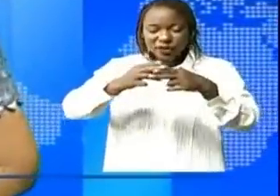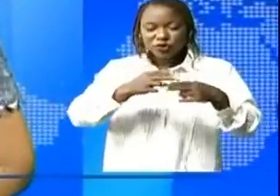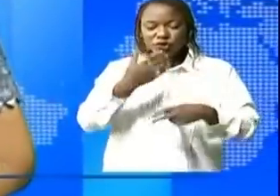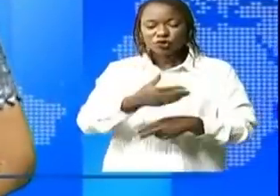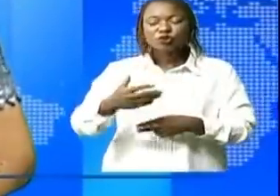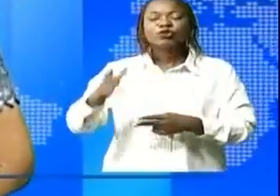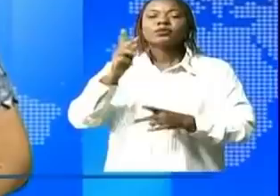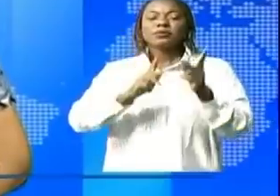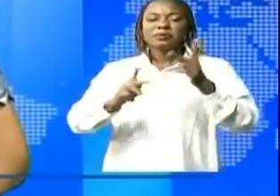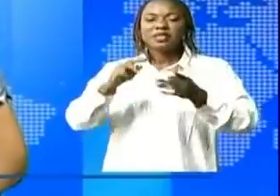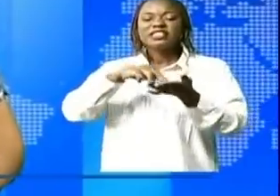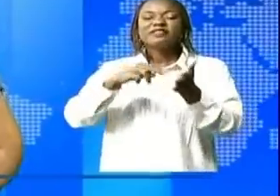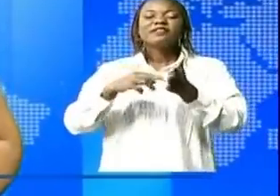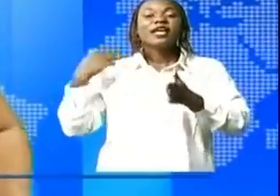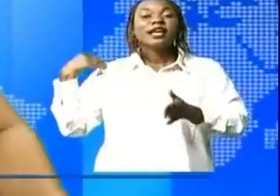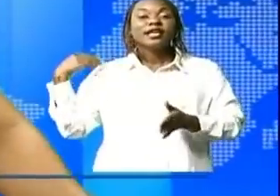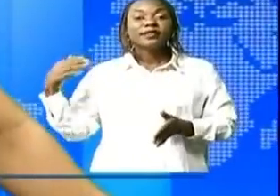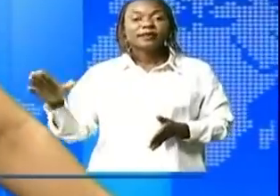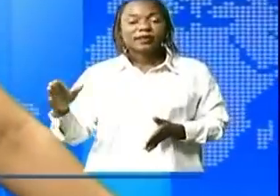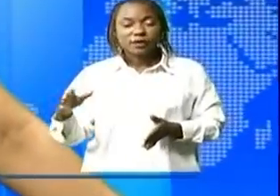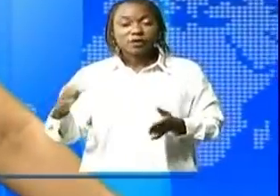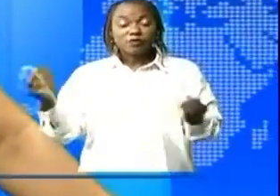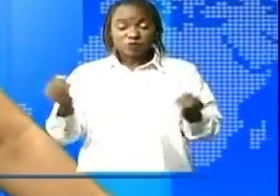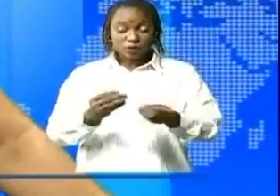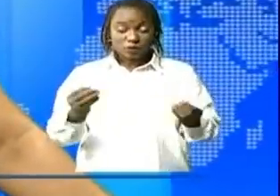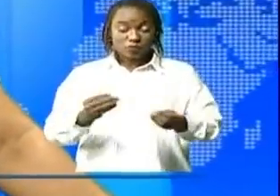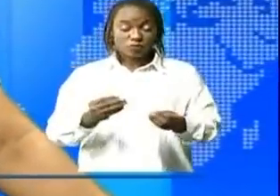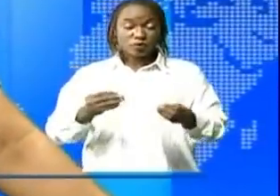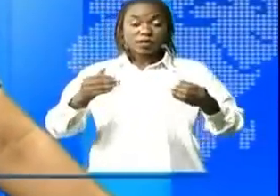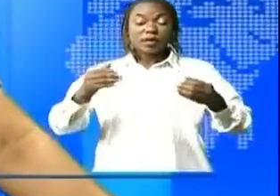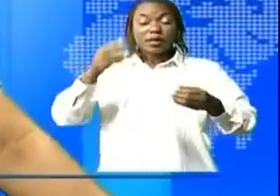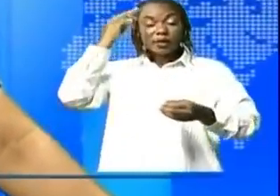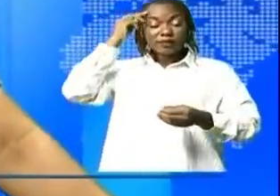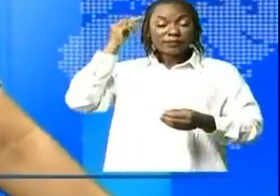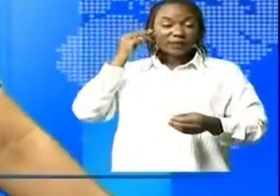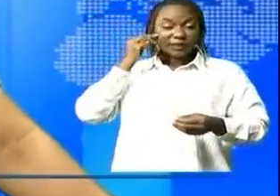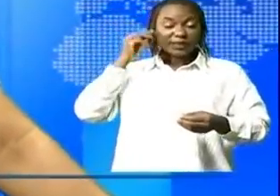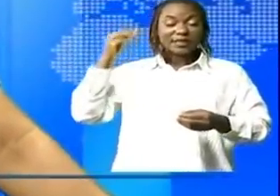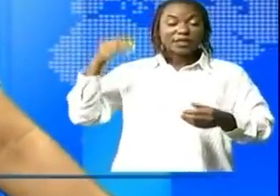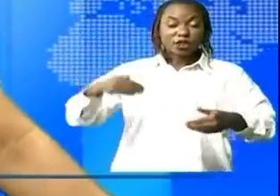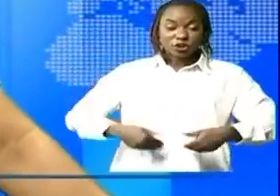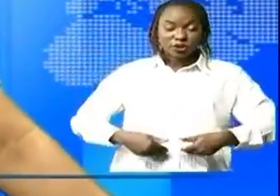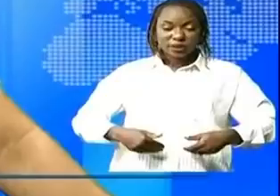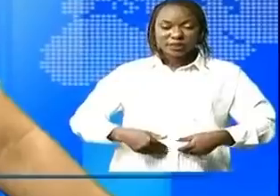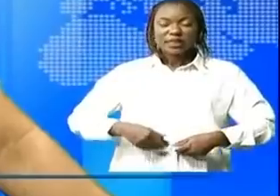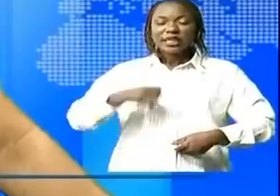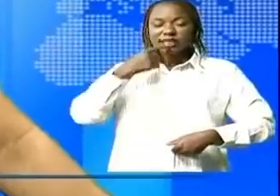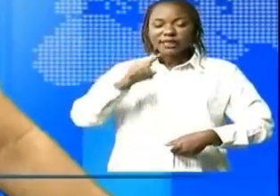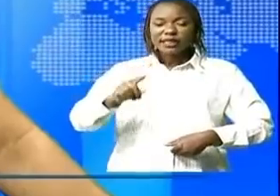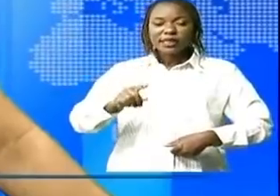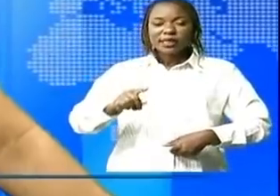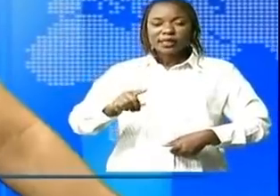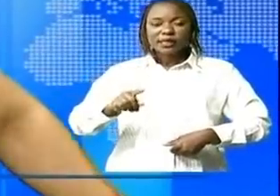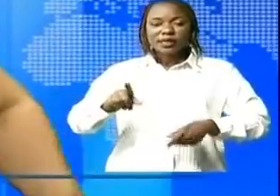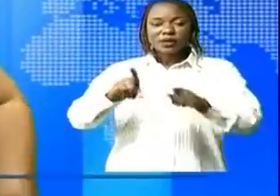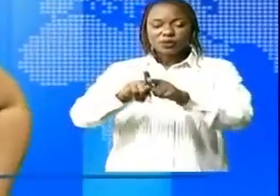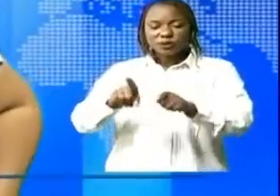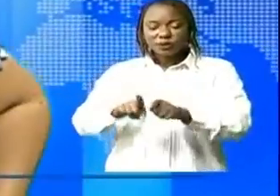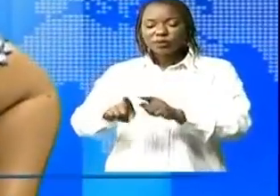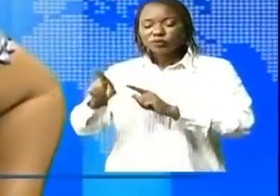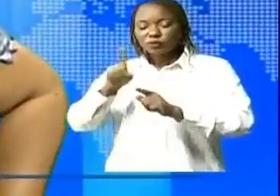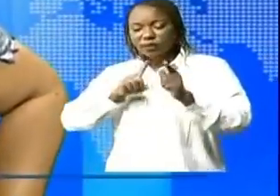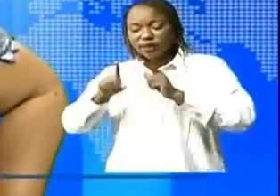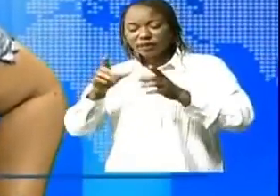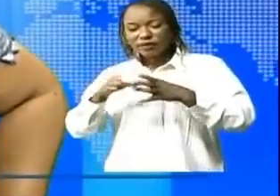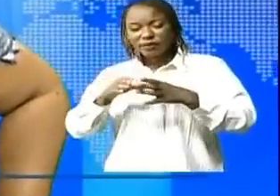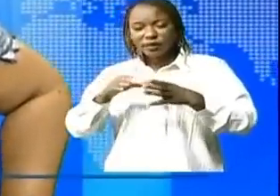intéressée. Le ministre de la Jeunesse a mis à profit le mois de la femme pour sensibiliser aux côtés d'autres femmes. Le condensé avec